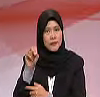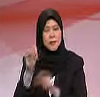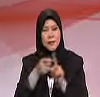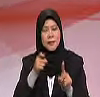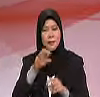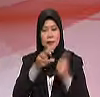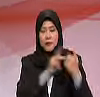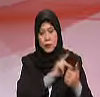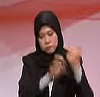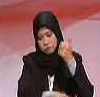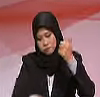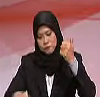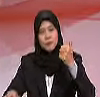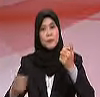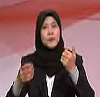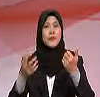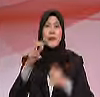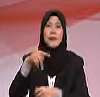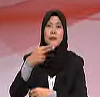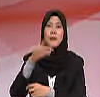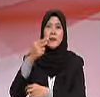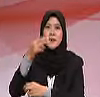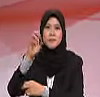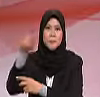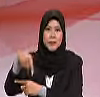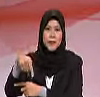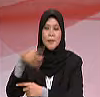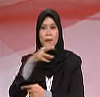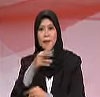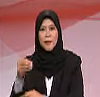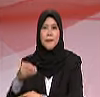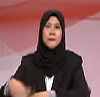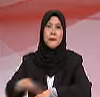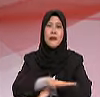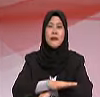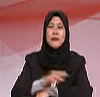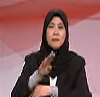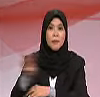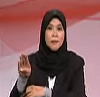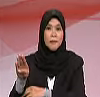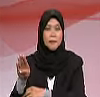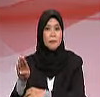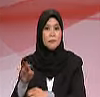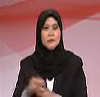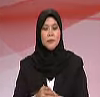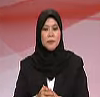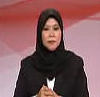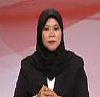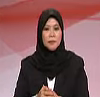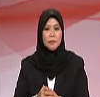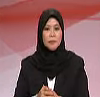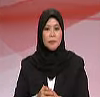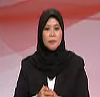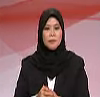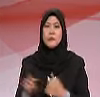KPDN HEP Tuaran, Saripudin Moleng dan Penaung Persatuan Pengguna Bijaksana Pantai Barat, Datuk Amisah Yassin. Kita berharap